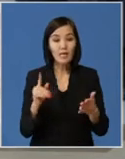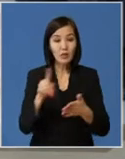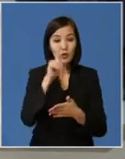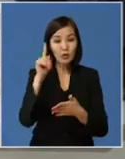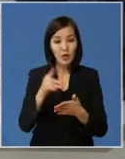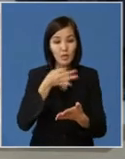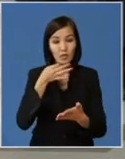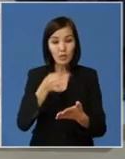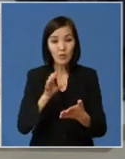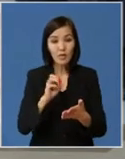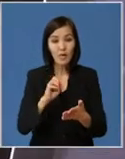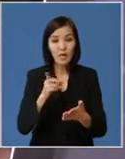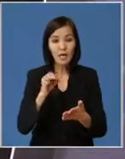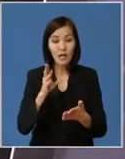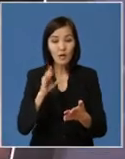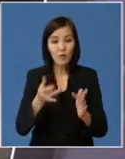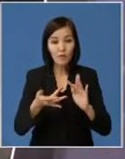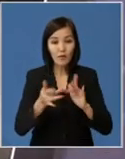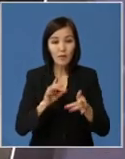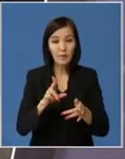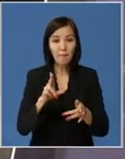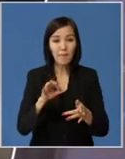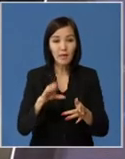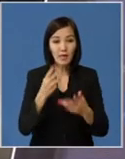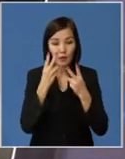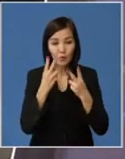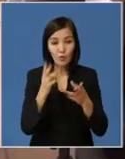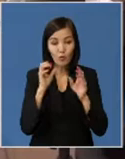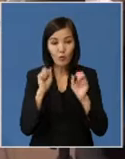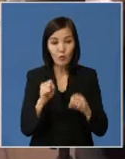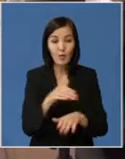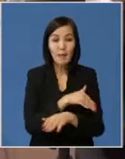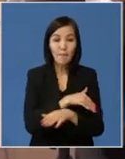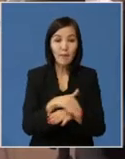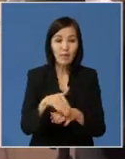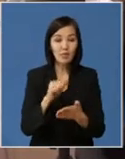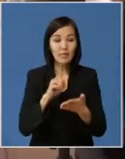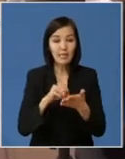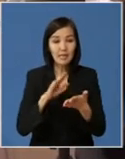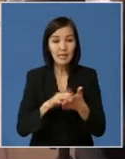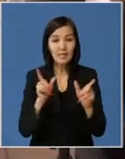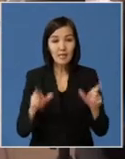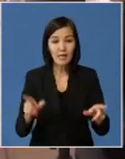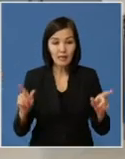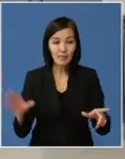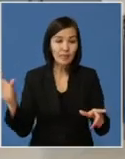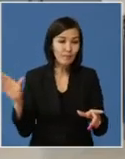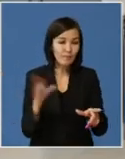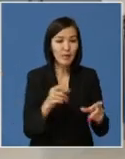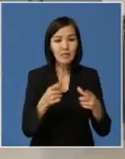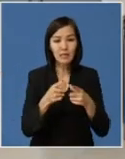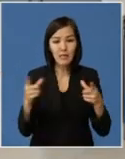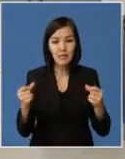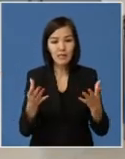жауабын egov.kz порталынан білуге болады. Сайтта мекенжай бойынша тіркелген азаматтар туралы анықтама беру атты